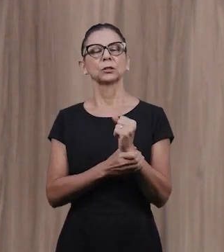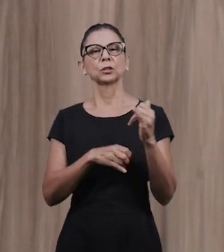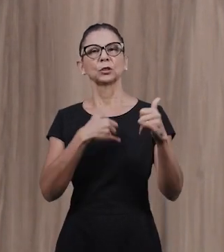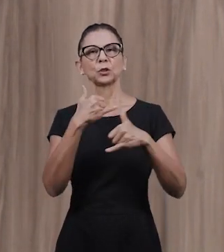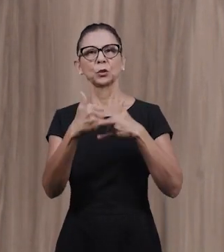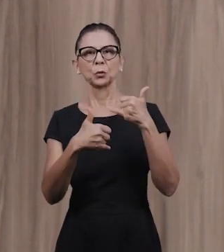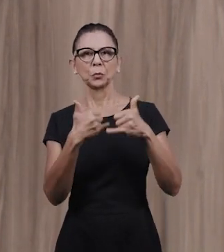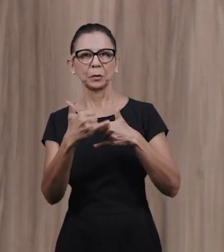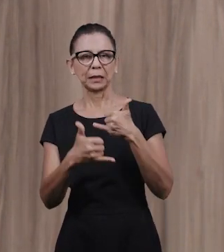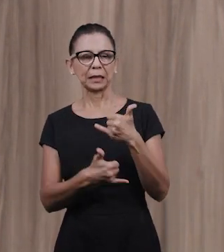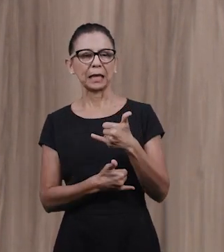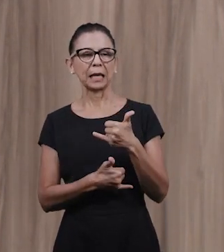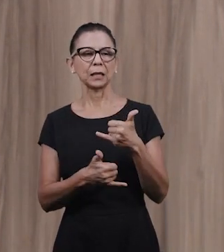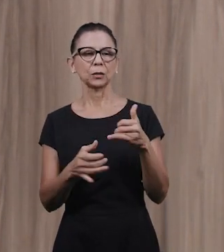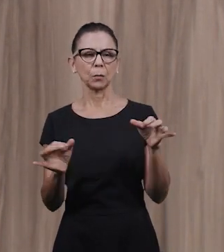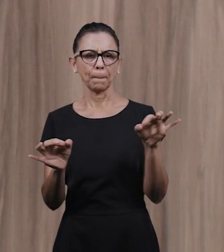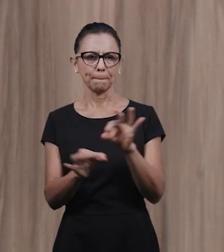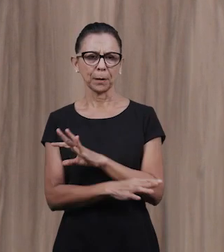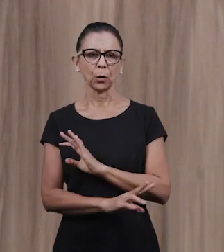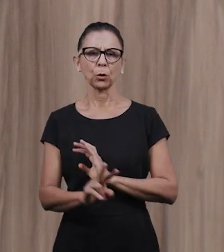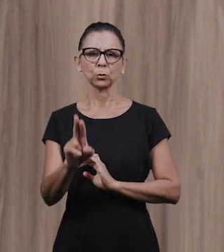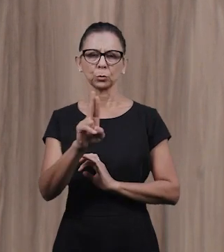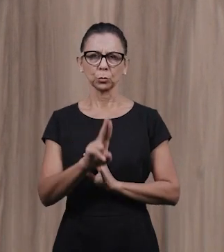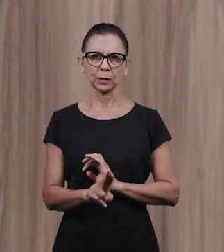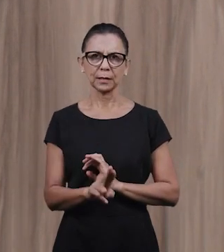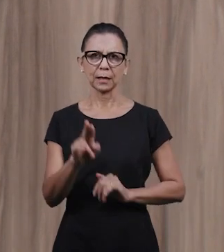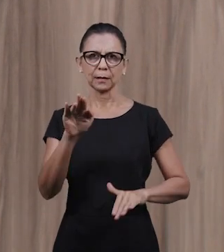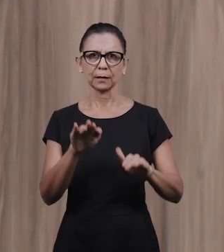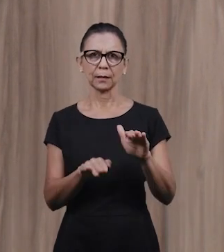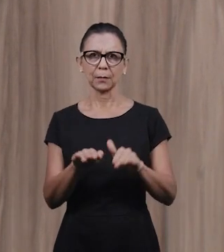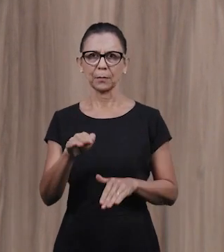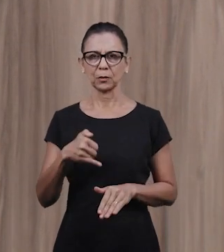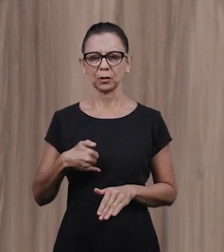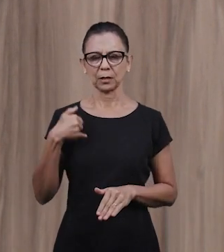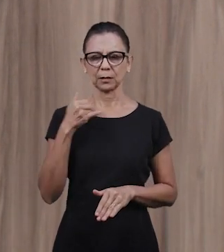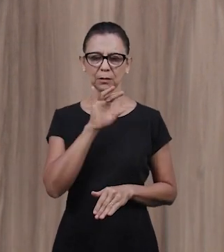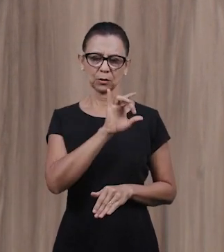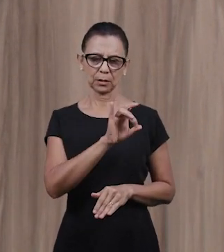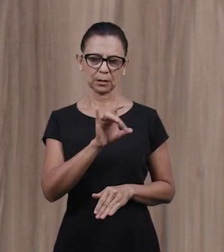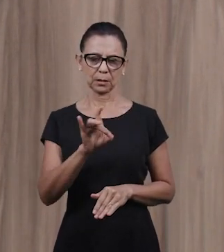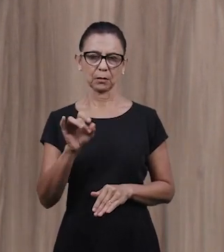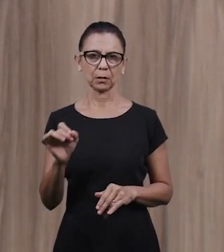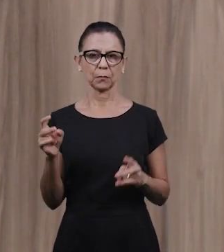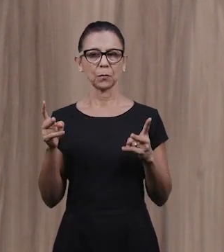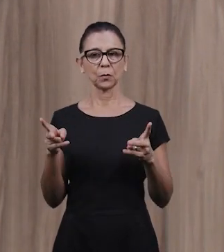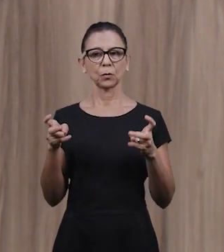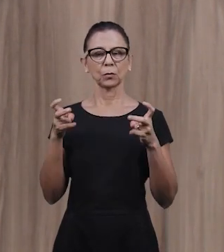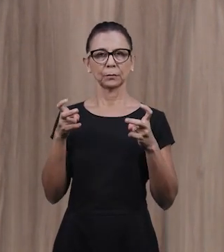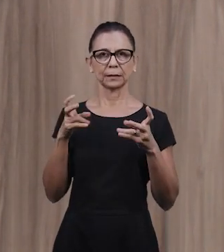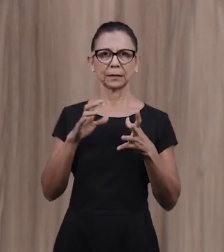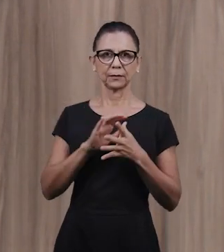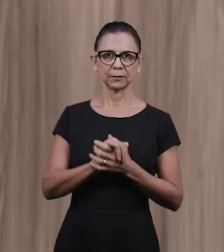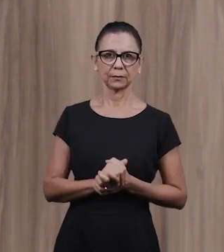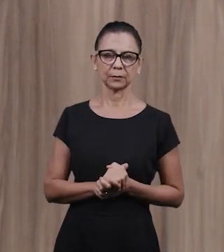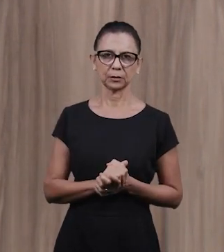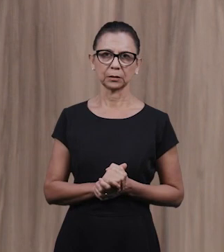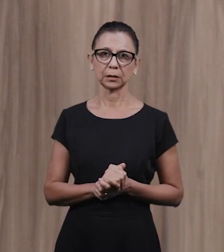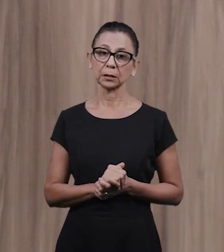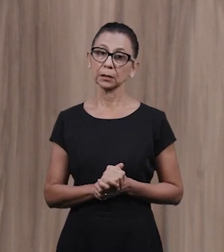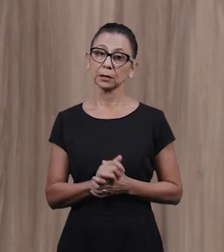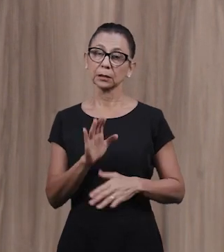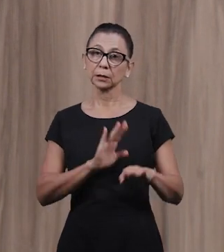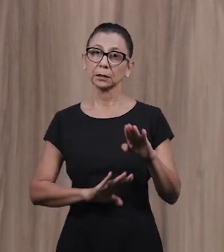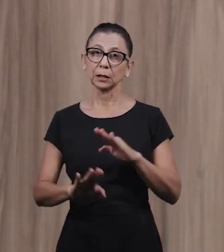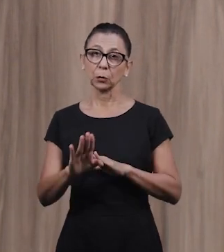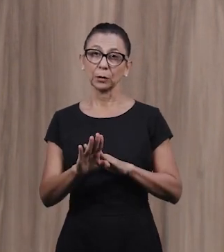test et d'homologation donc, indique l'âge approprié pour l'enfant. On doit